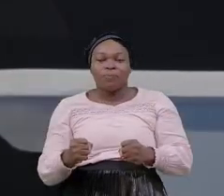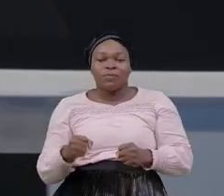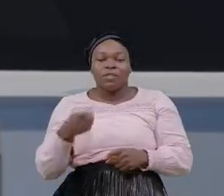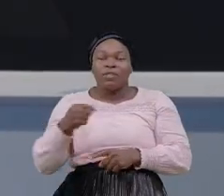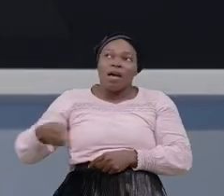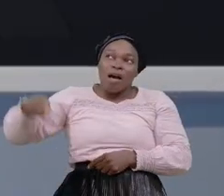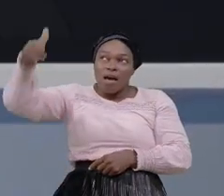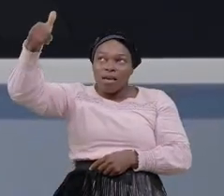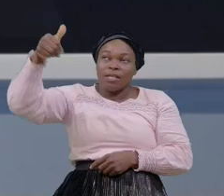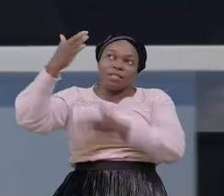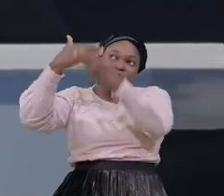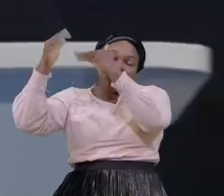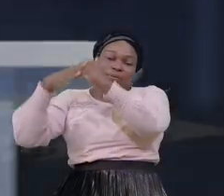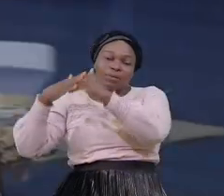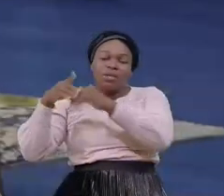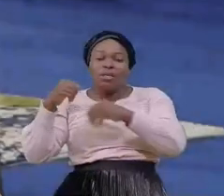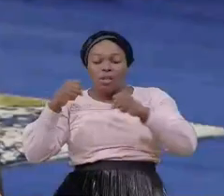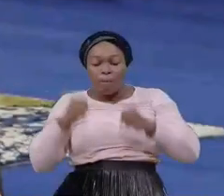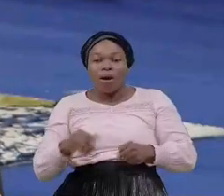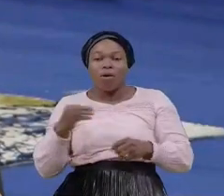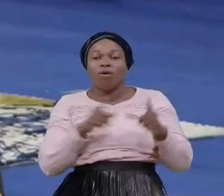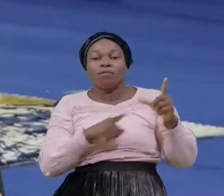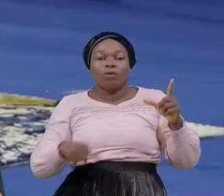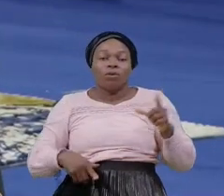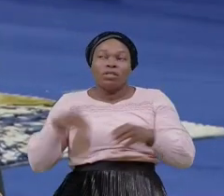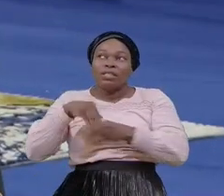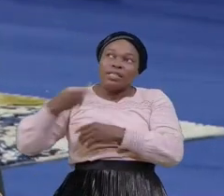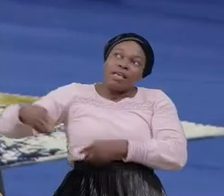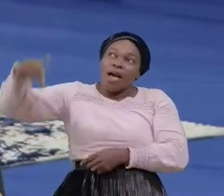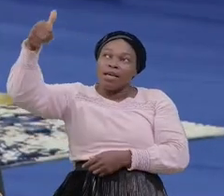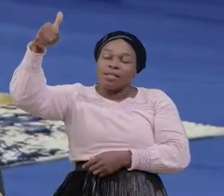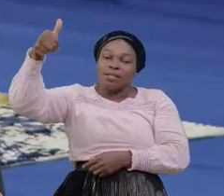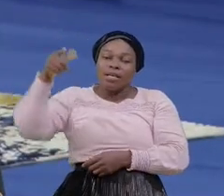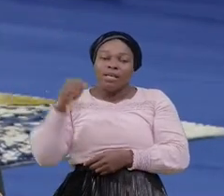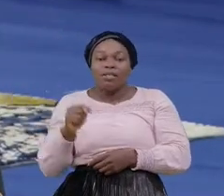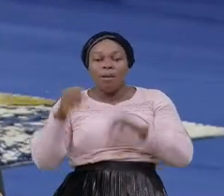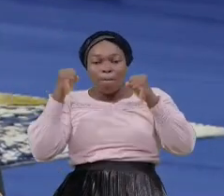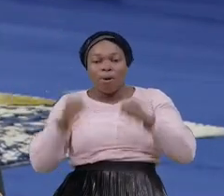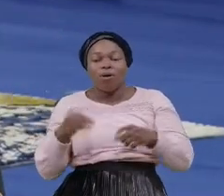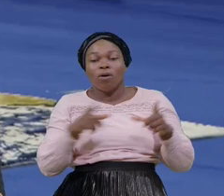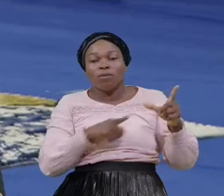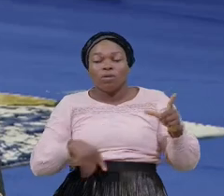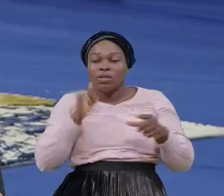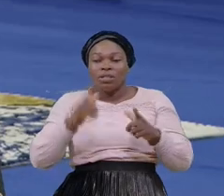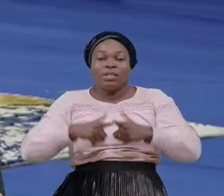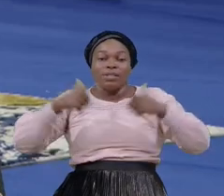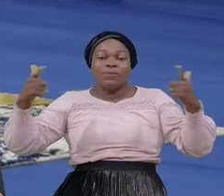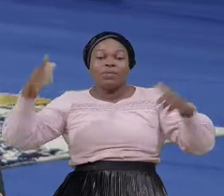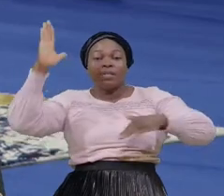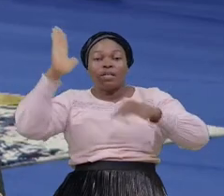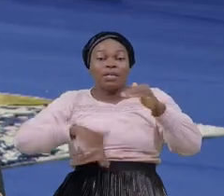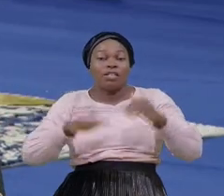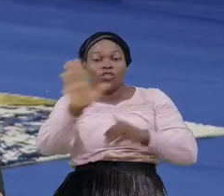la puissance suprême. La puissance du Seigneur est plus grande que